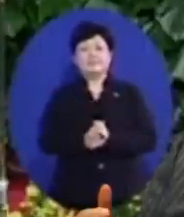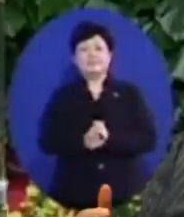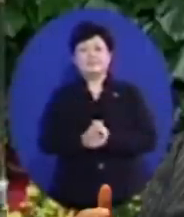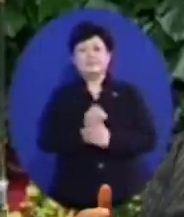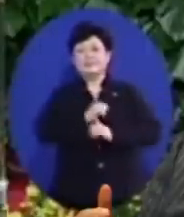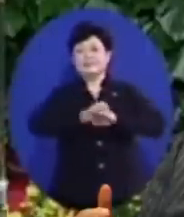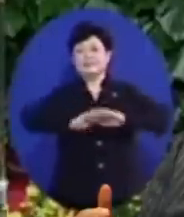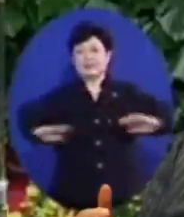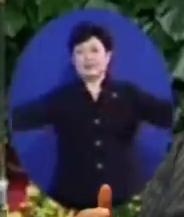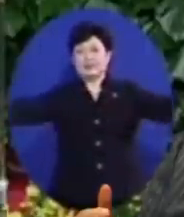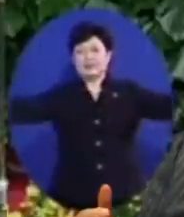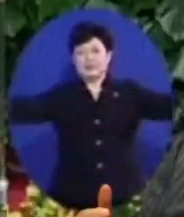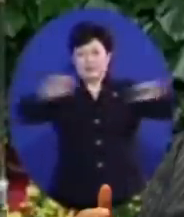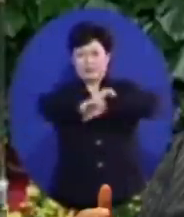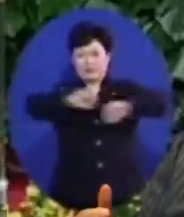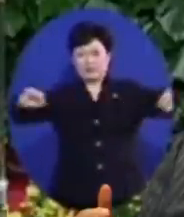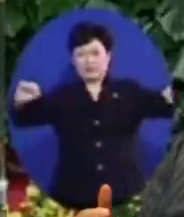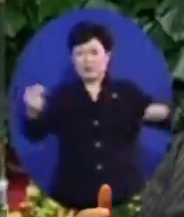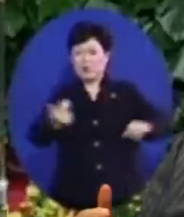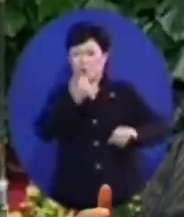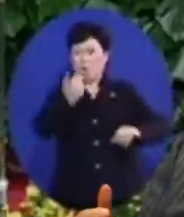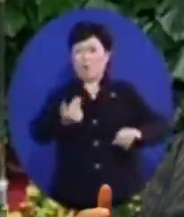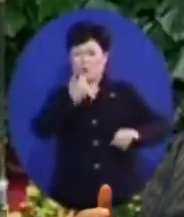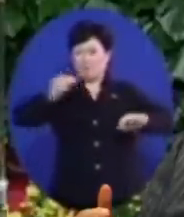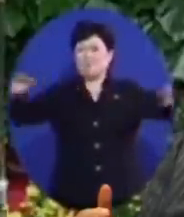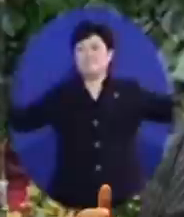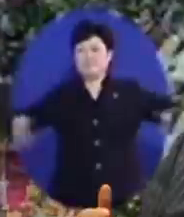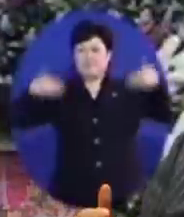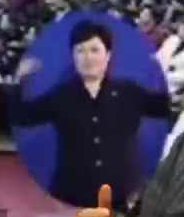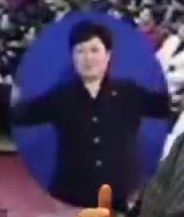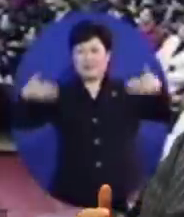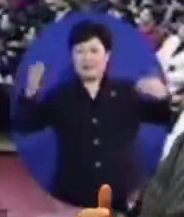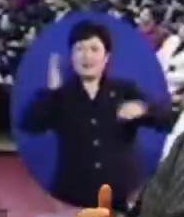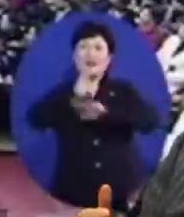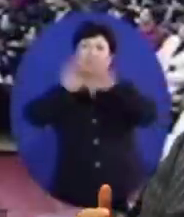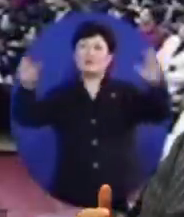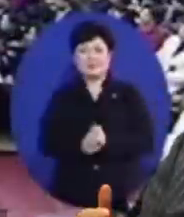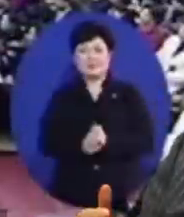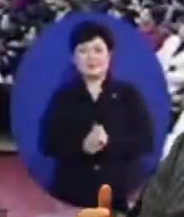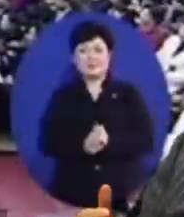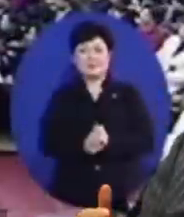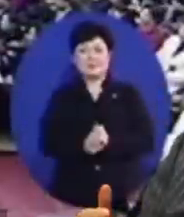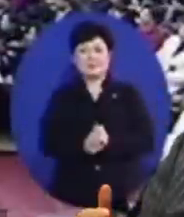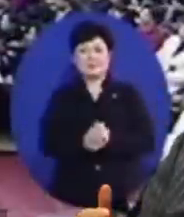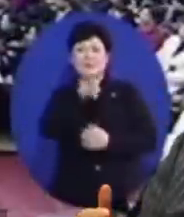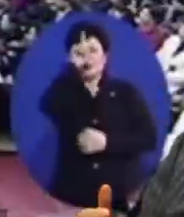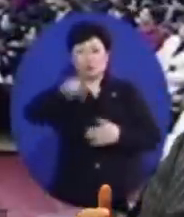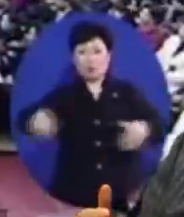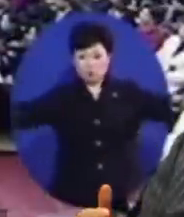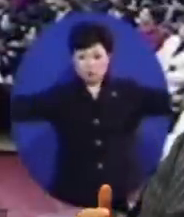날개를 넓게 펴서 공기의 상승 기류를 타고 하늘을 나는 것처럼 독수리는